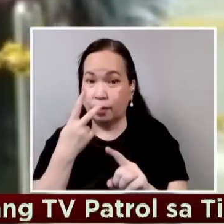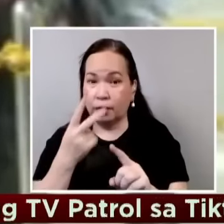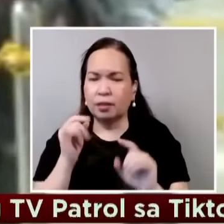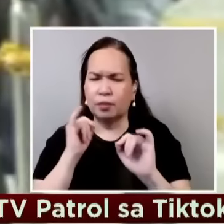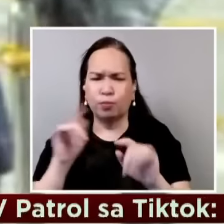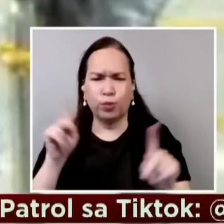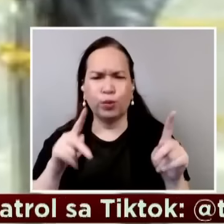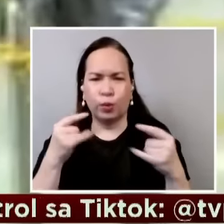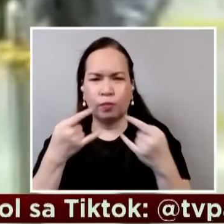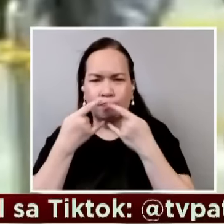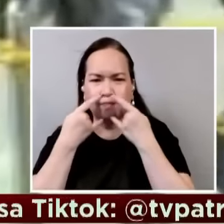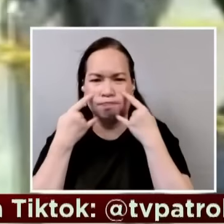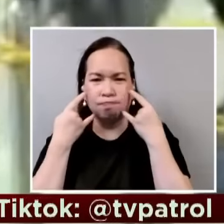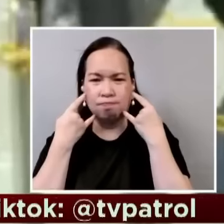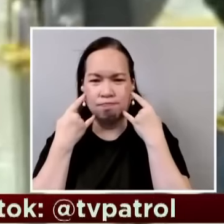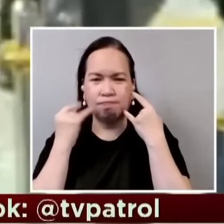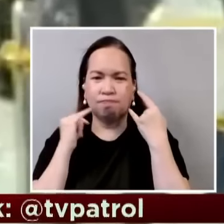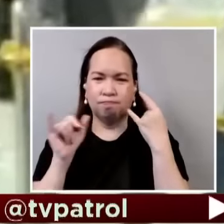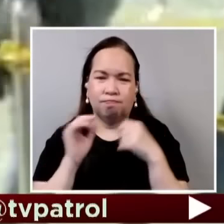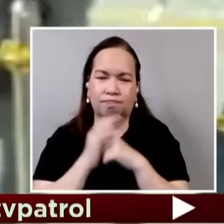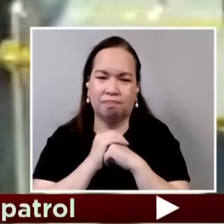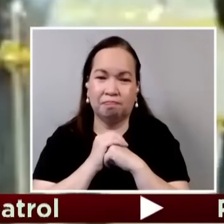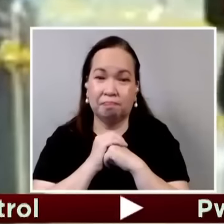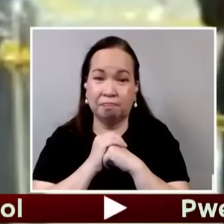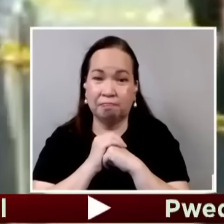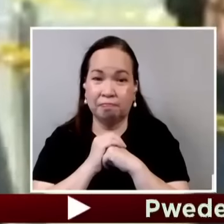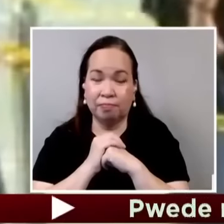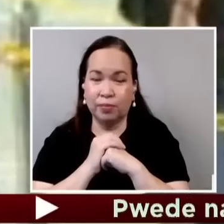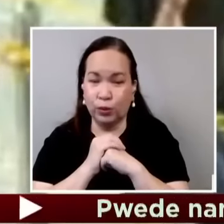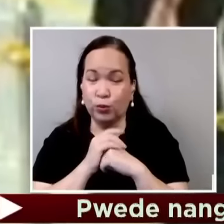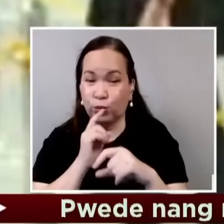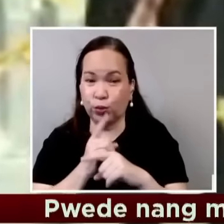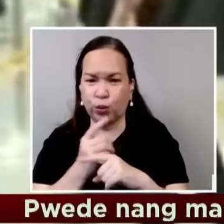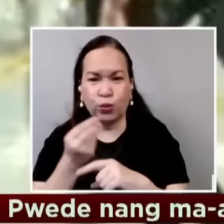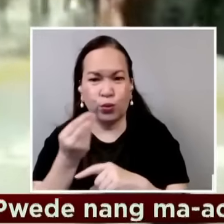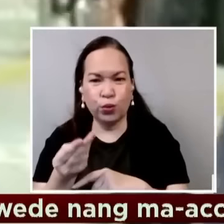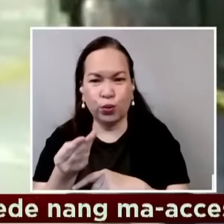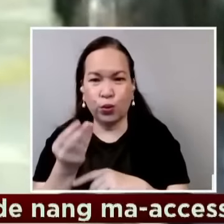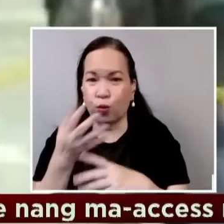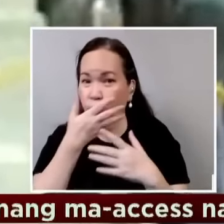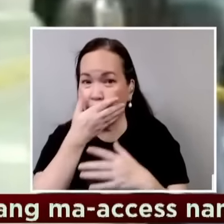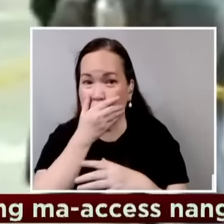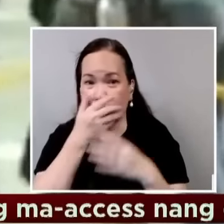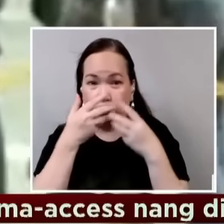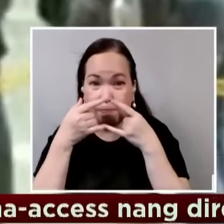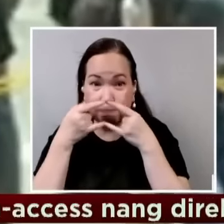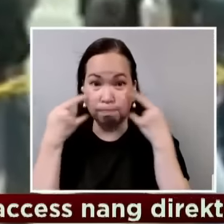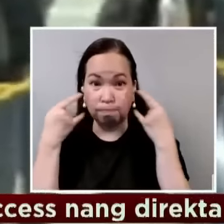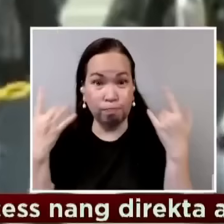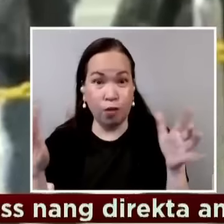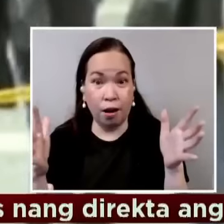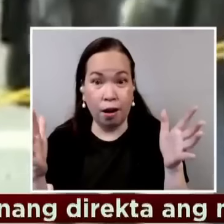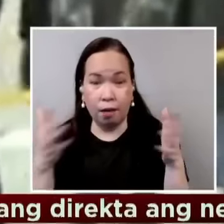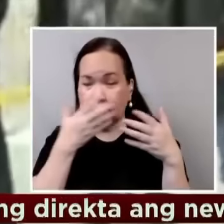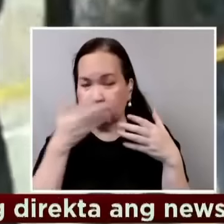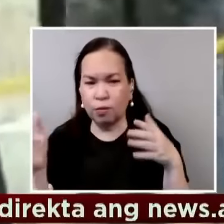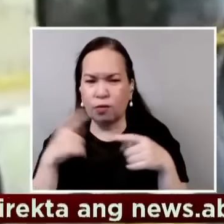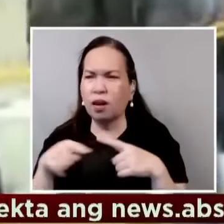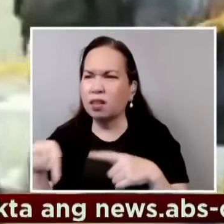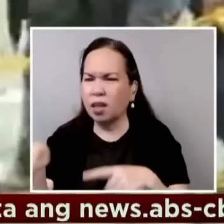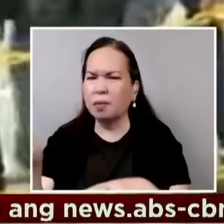mga pumipila dito ay nakasuot pa rin ng face mask. Katunayan, kakaunti lang, no, bilang mo lang yung mga hindi nagsusuot. Dahil nga ang sabi ng ilan sa